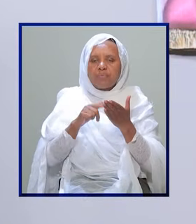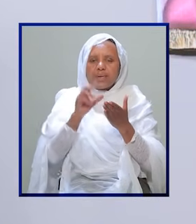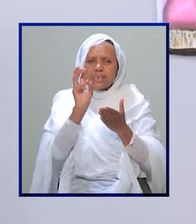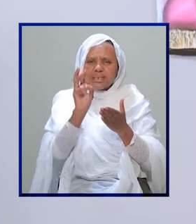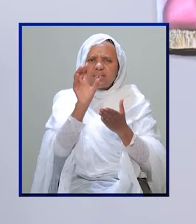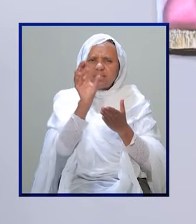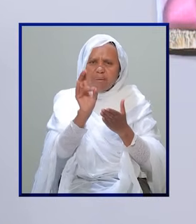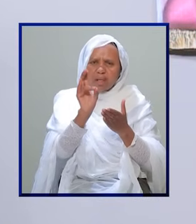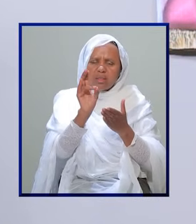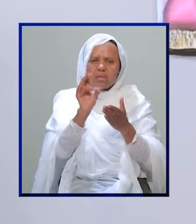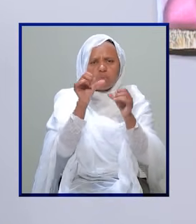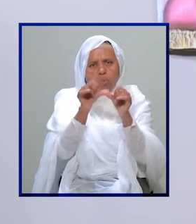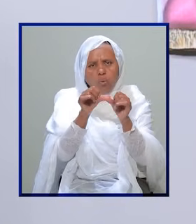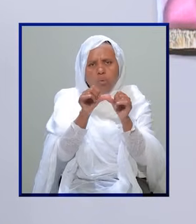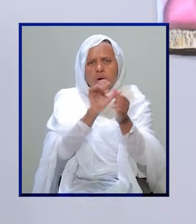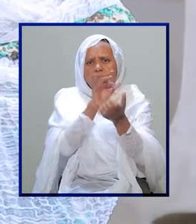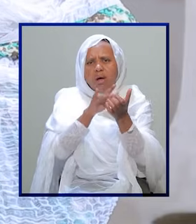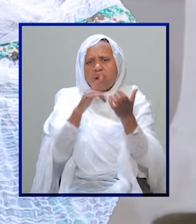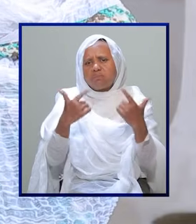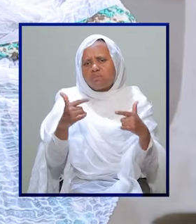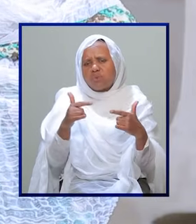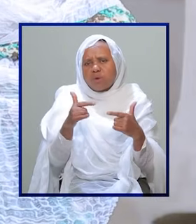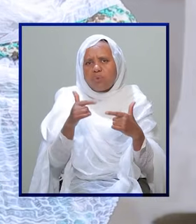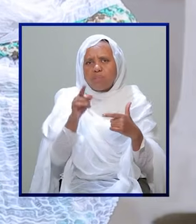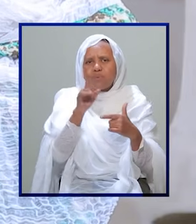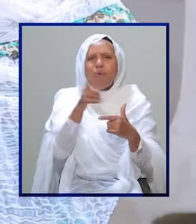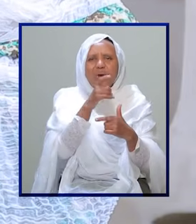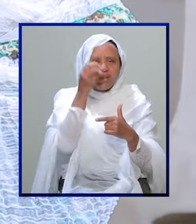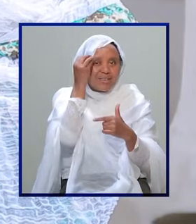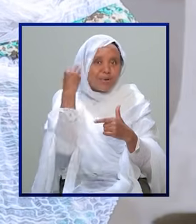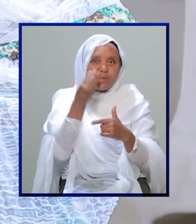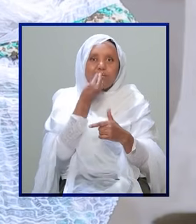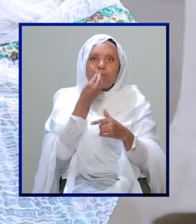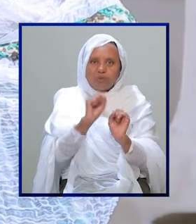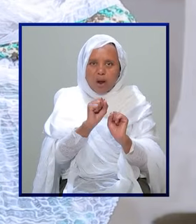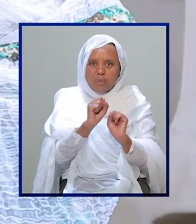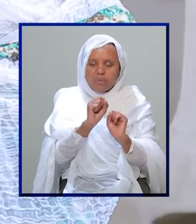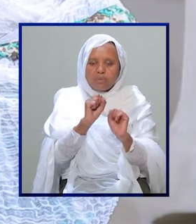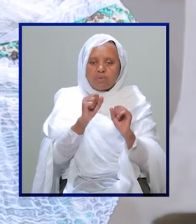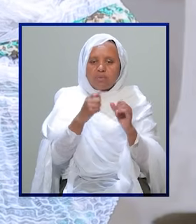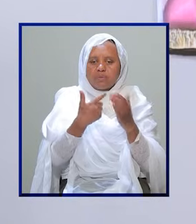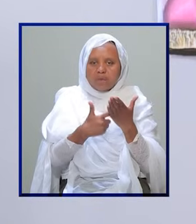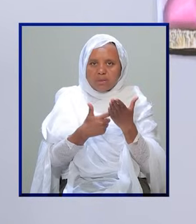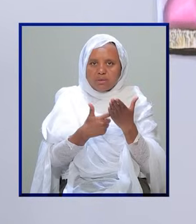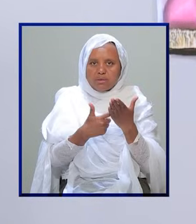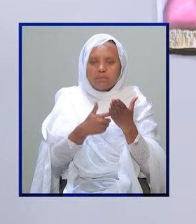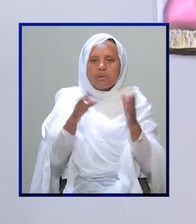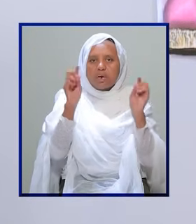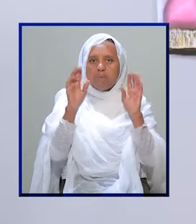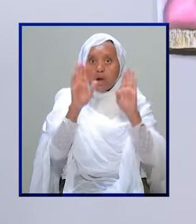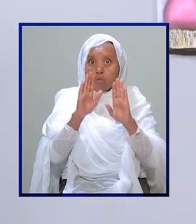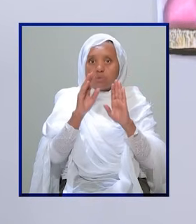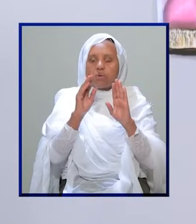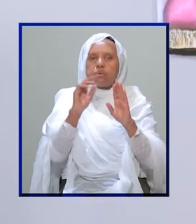6 ሰዓት እስከ 7 ሰዓት ድረስ ጨዋታ በመካከል ለጨዋታ ማል የሆነ ነገር ሊበሉ ይችላሉ ረስተውት ማለት ነው። ስለዚህ ቅዳሜና እሁድ